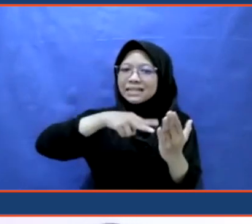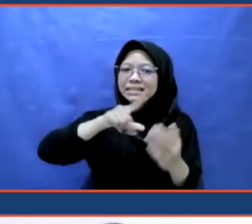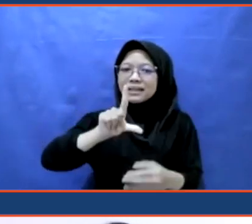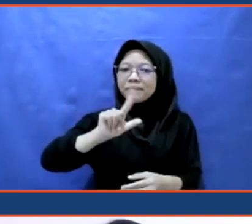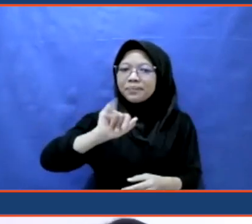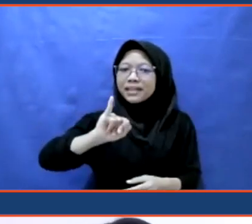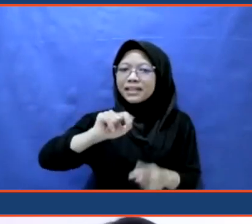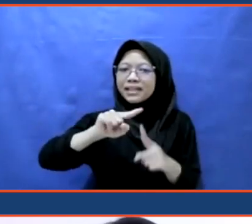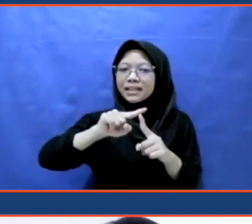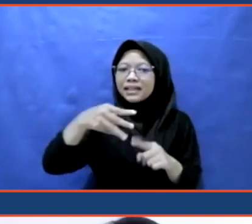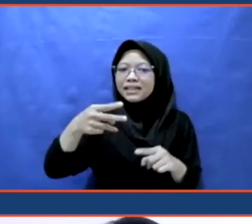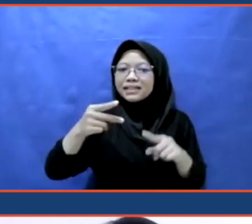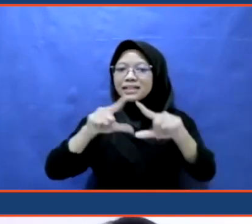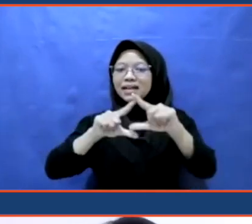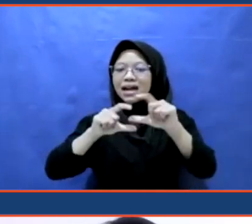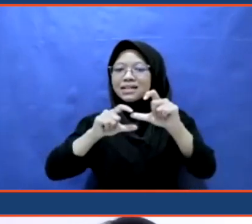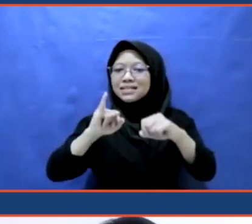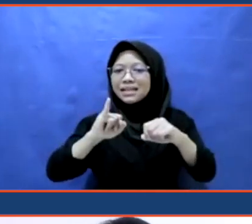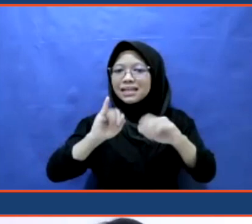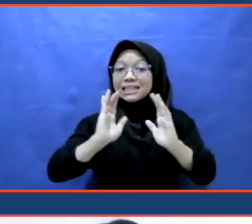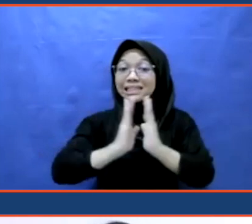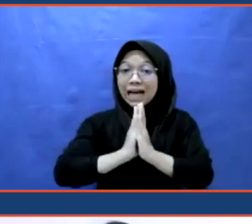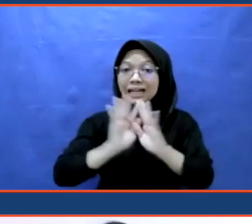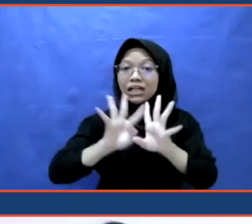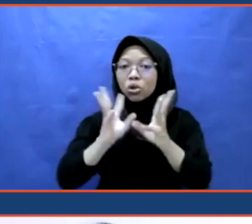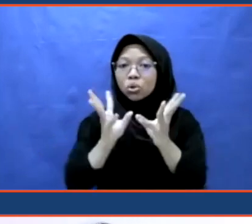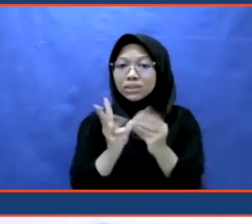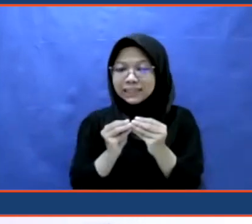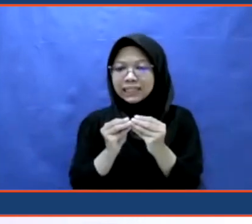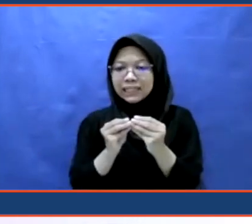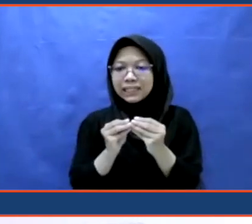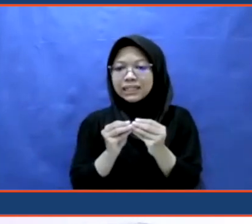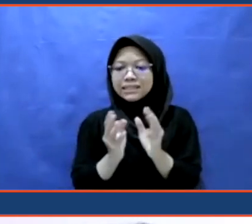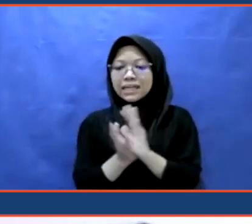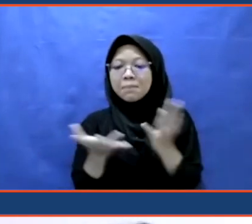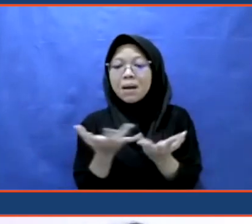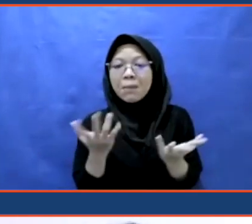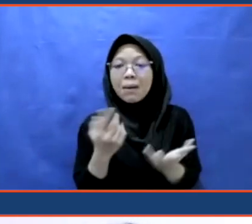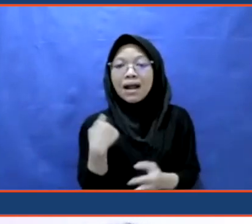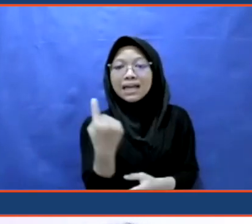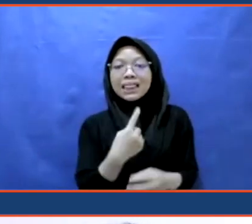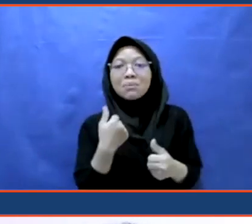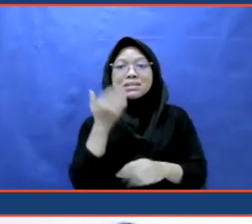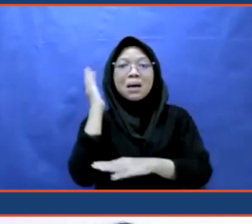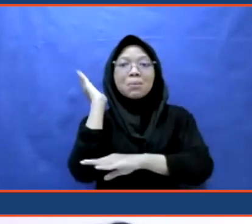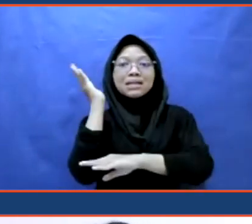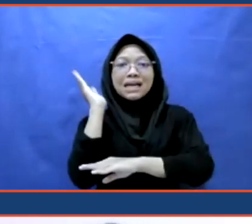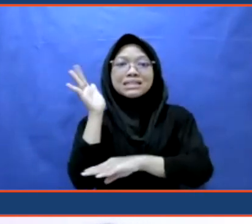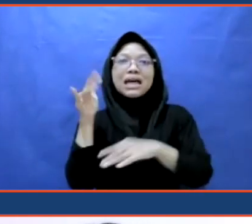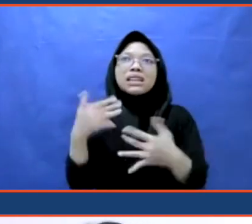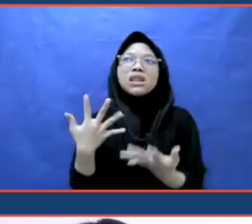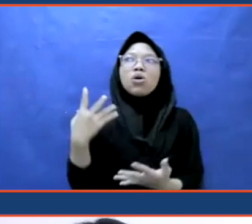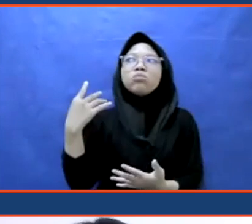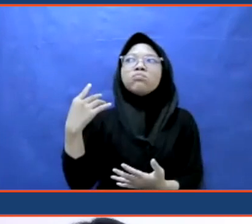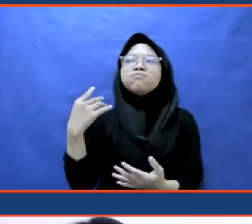jadi bagaimana kita bisa mempresentasikan atau menghadirkan cerita ya bisa